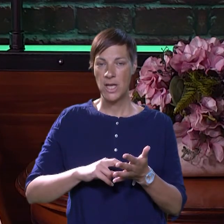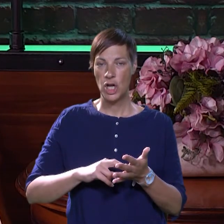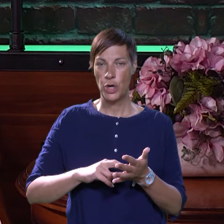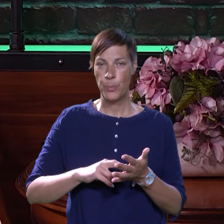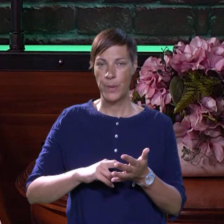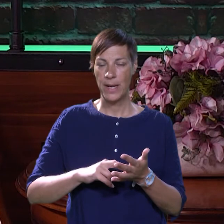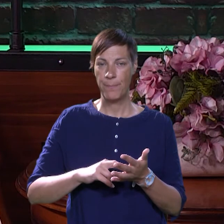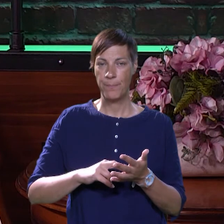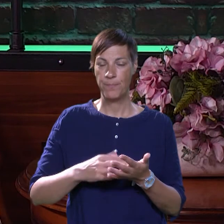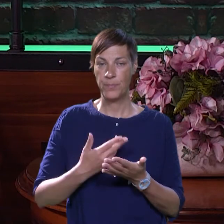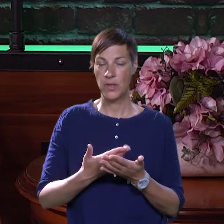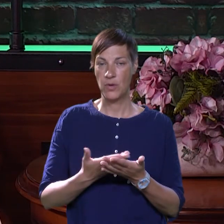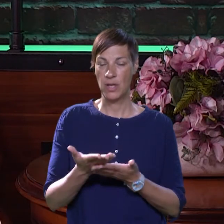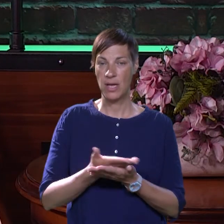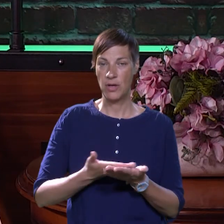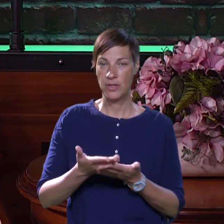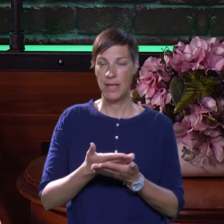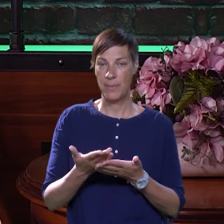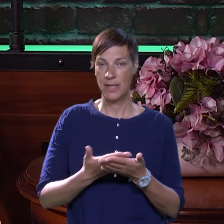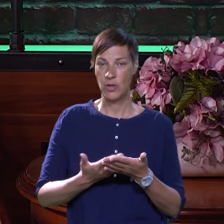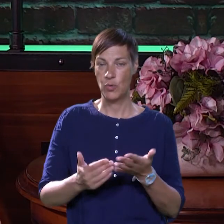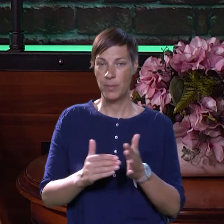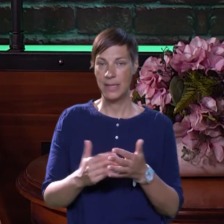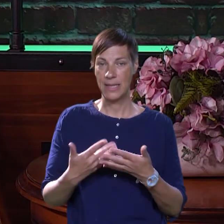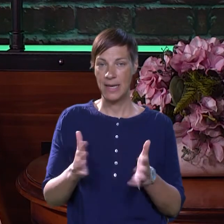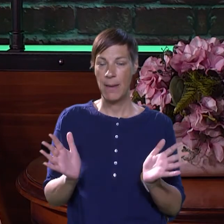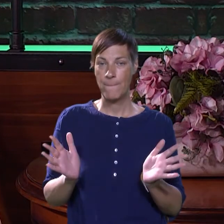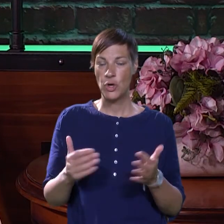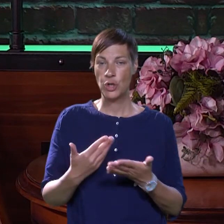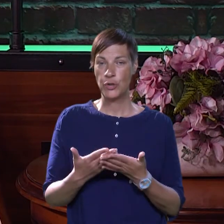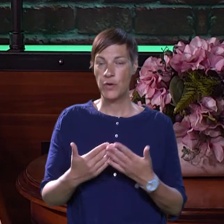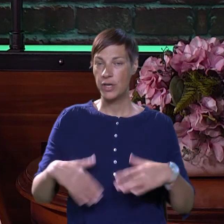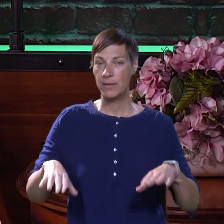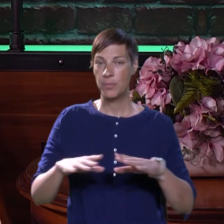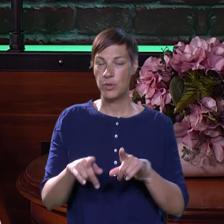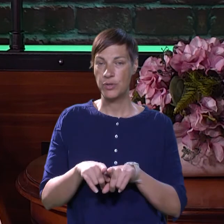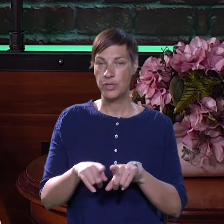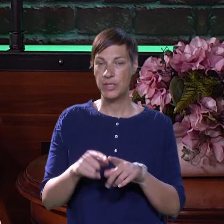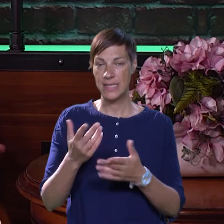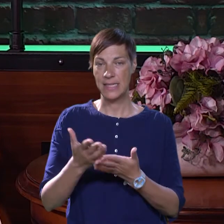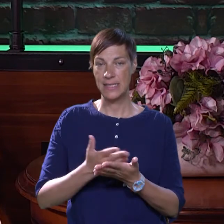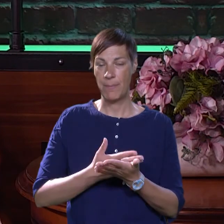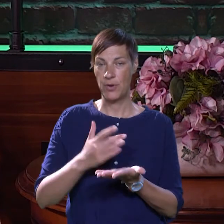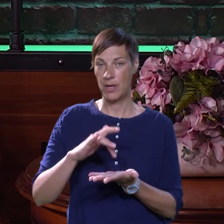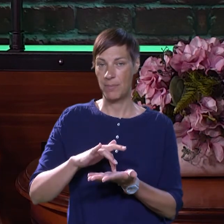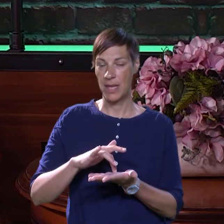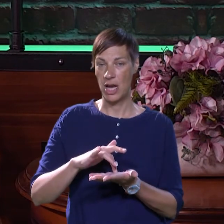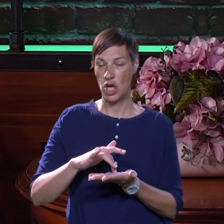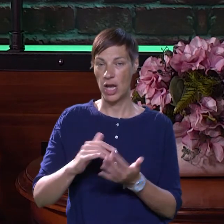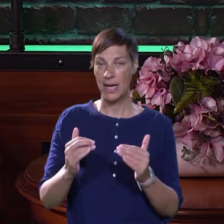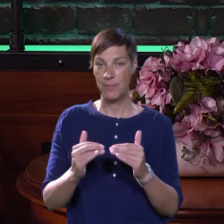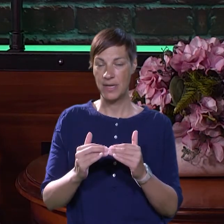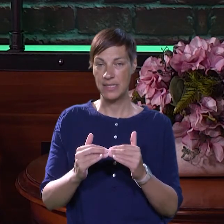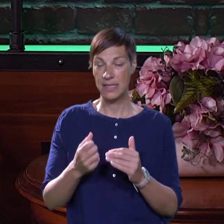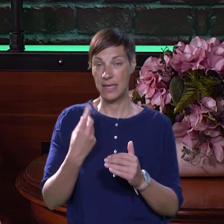što on kao temeljni dokument je trebao otvoriti prostor za iste takve programe na lokalnim i